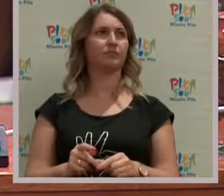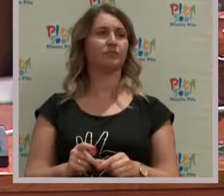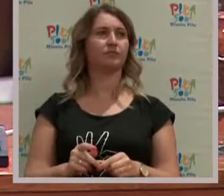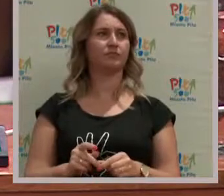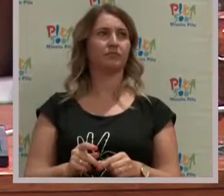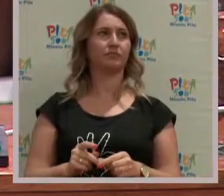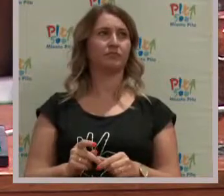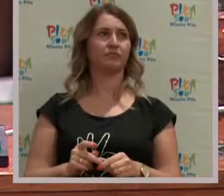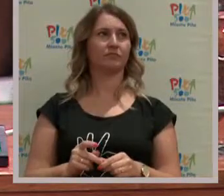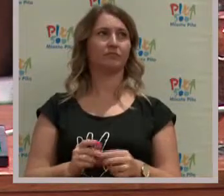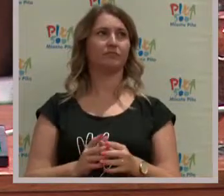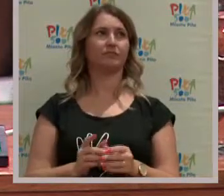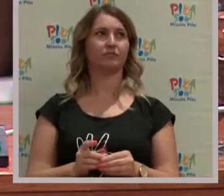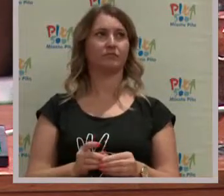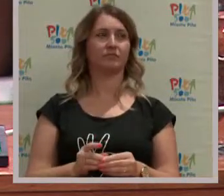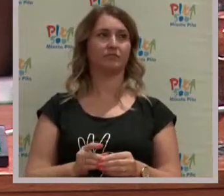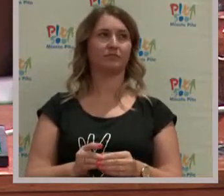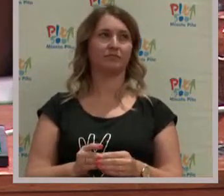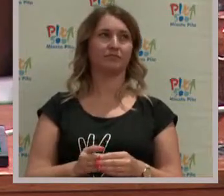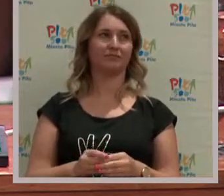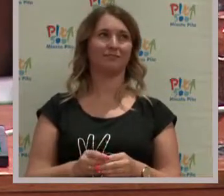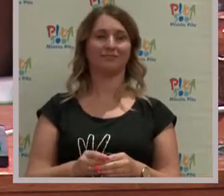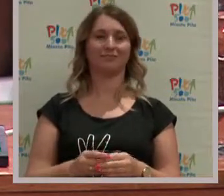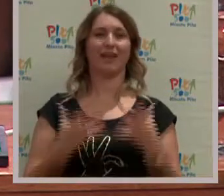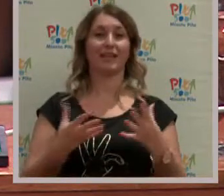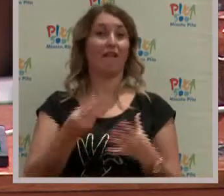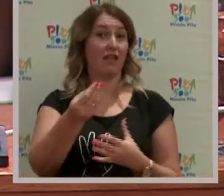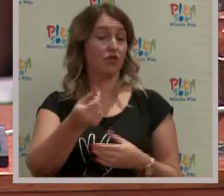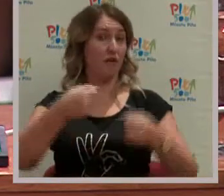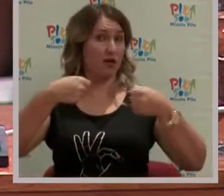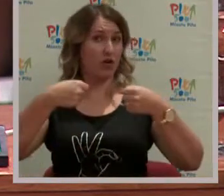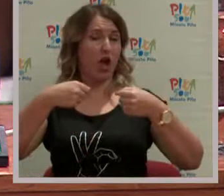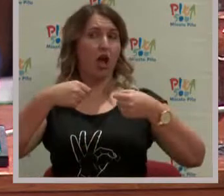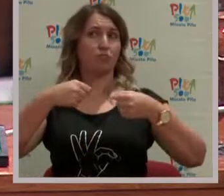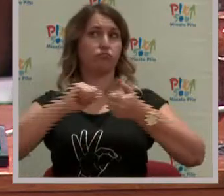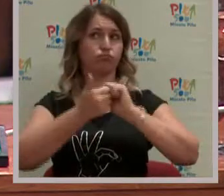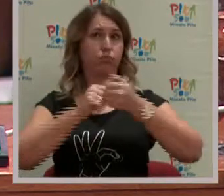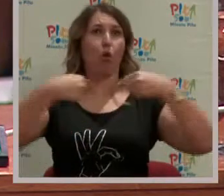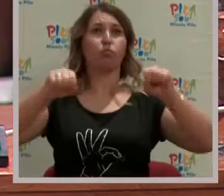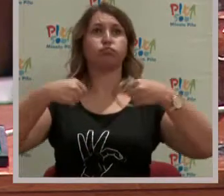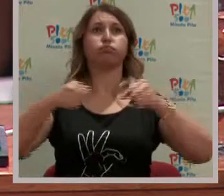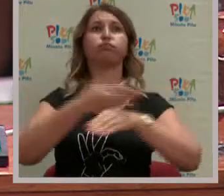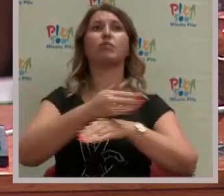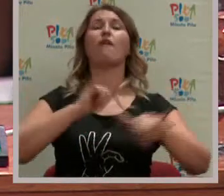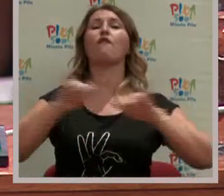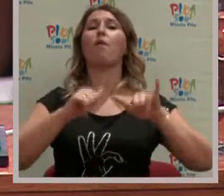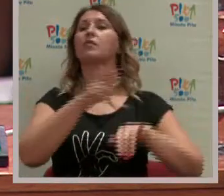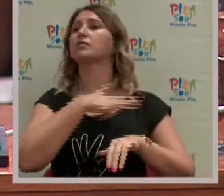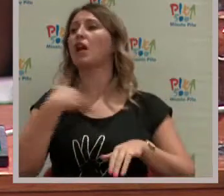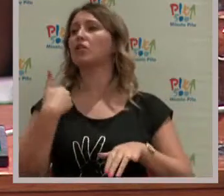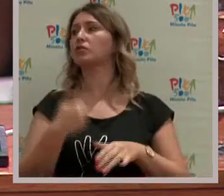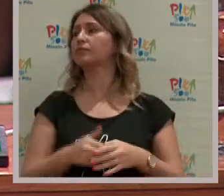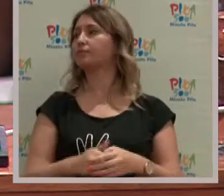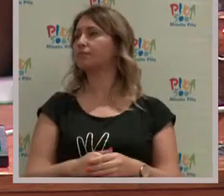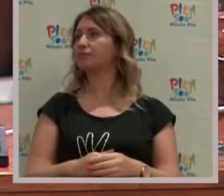kwestii finansowania sportu żużlowego przez regionalne władze. Oczywiście nie chodzi nam o to, żeby